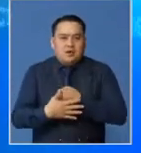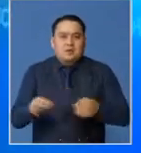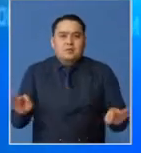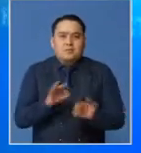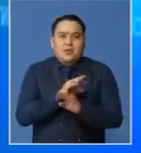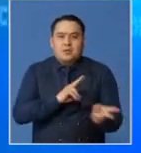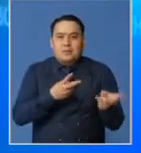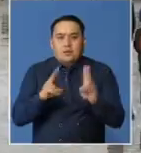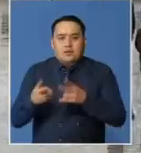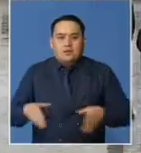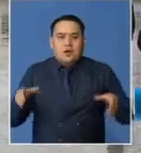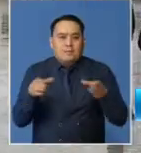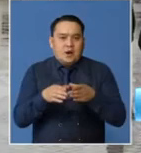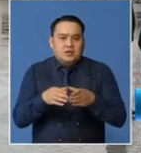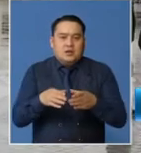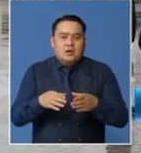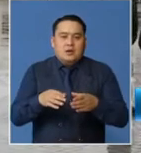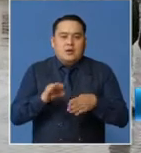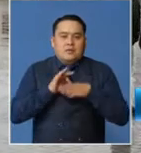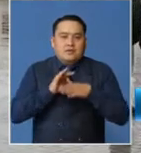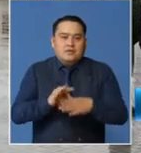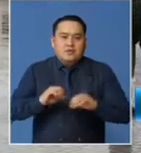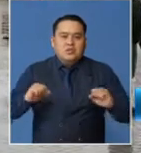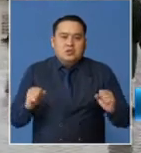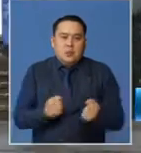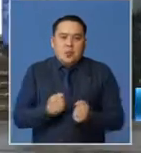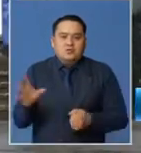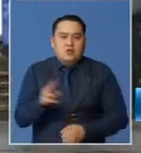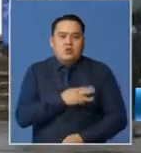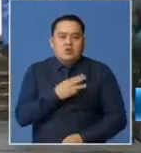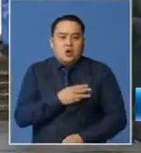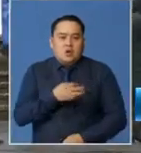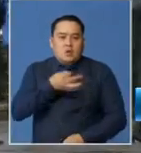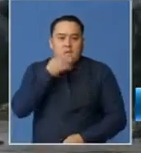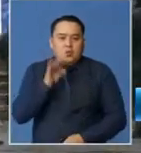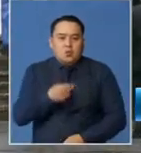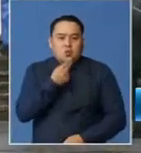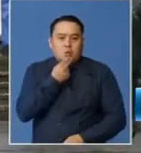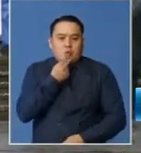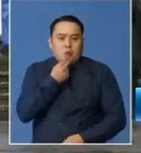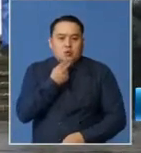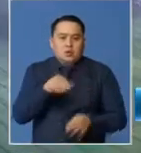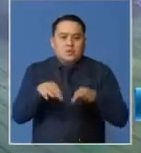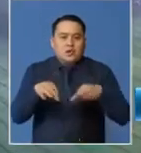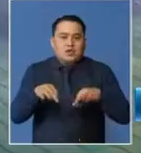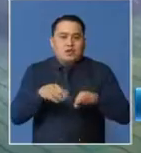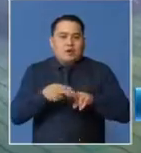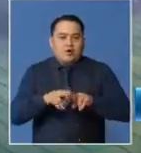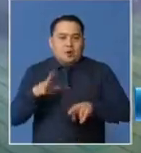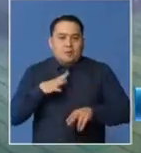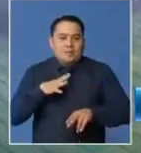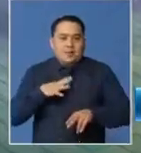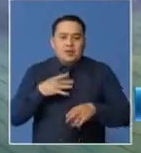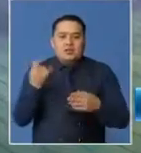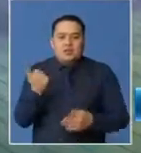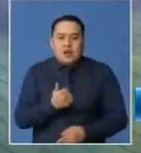С песнями и танцами собравшиеся простились с холодной зимой. Все желающие могли отведать блины – главное угощение наступающей